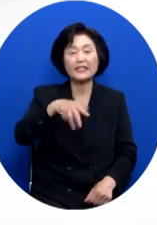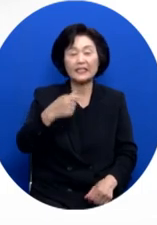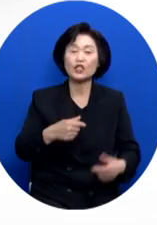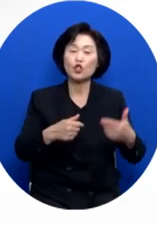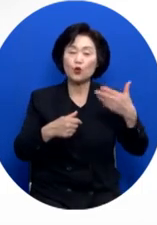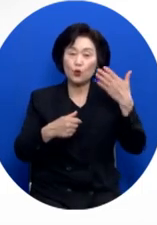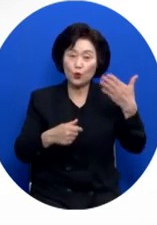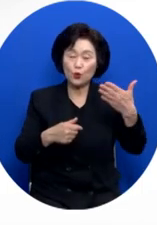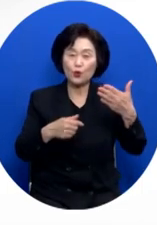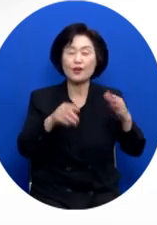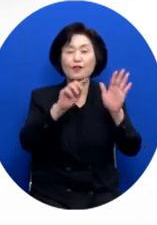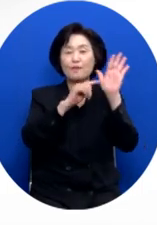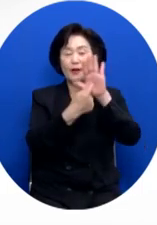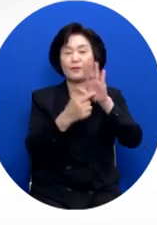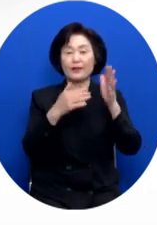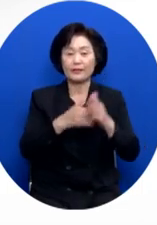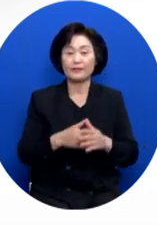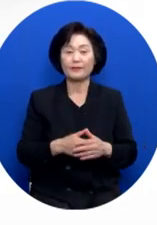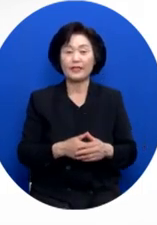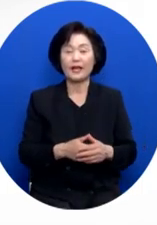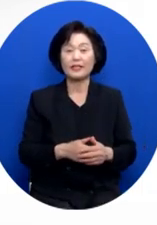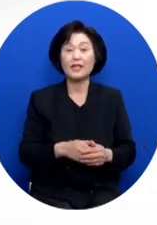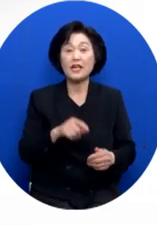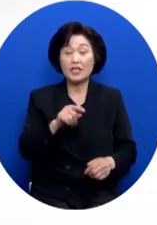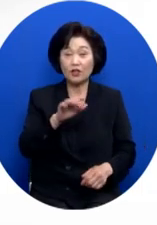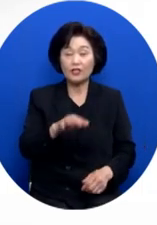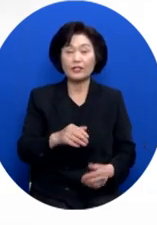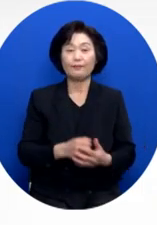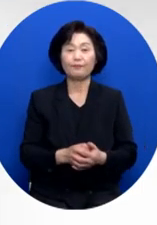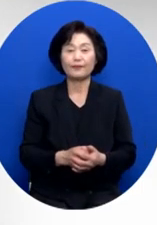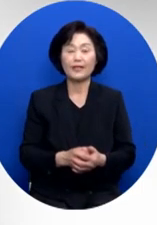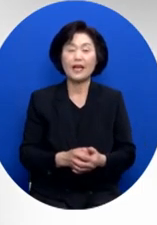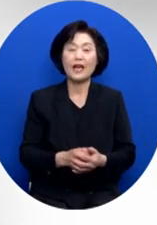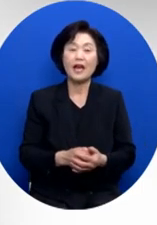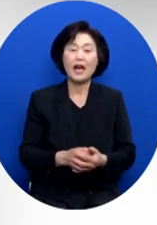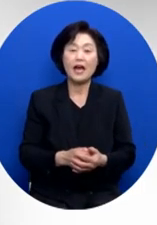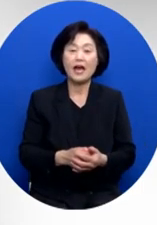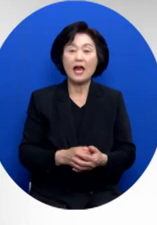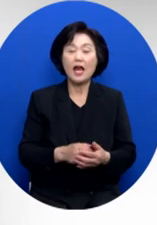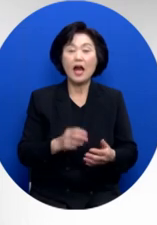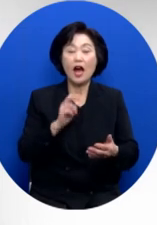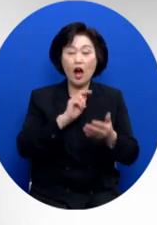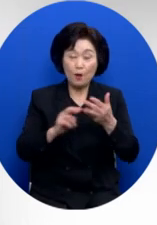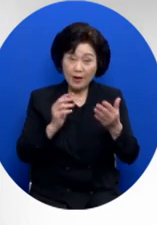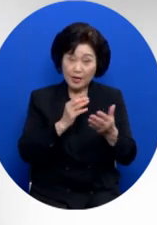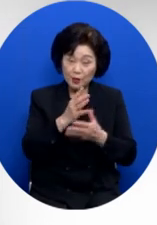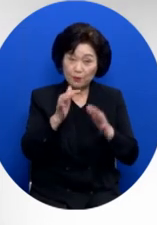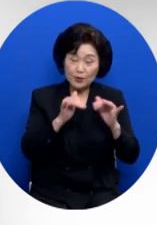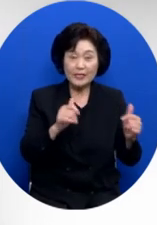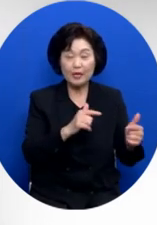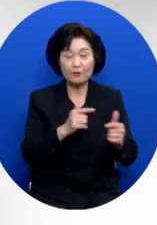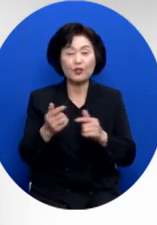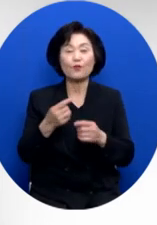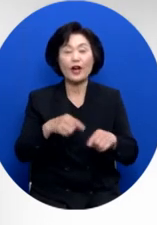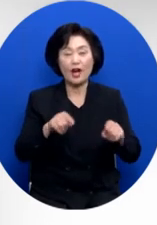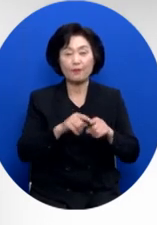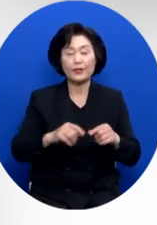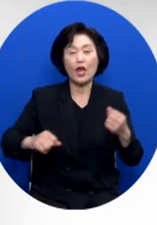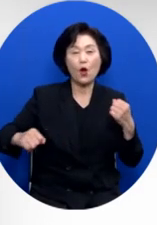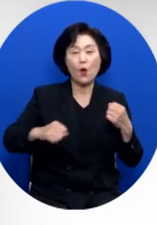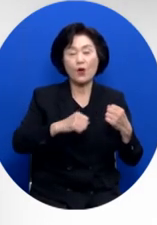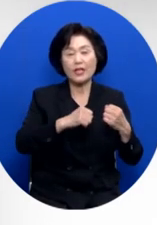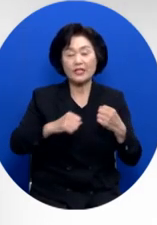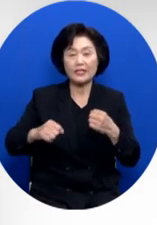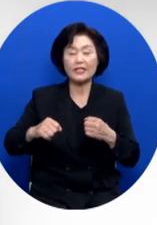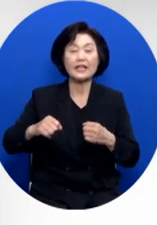클래식 콘서트 힘 페스티벌 시즌9에는 유나이티드 싱어즈 김희철 음악감독과 유나이티드 오케스트라 김영수